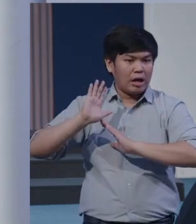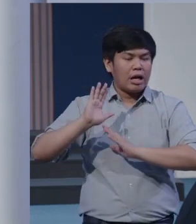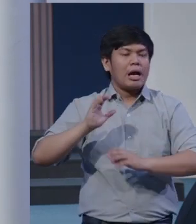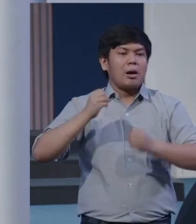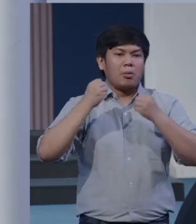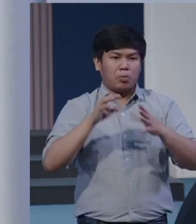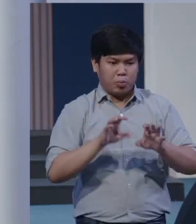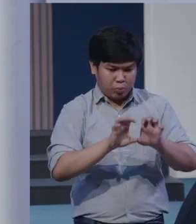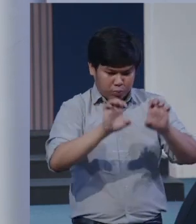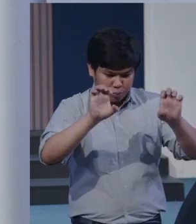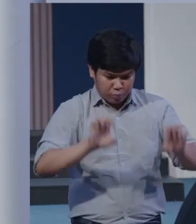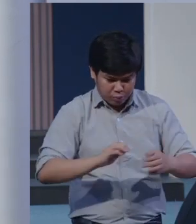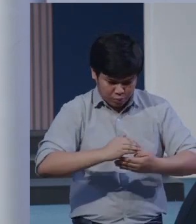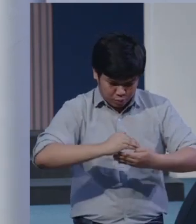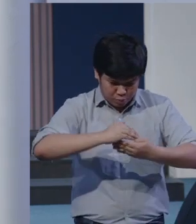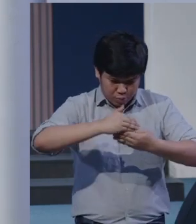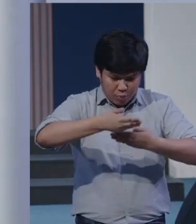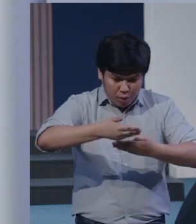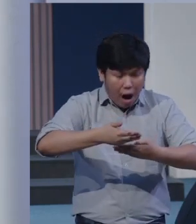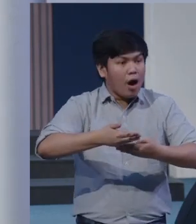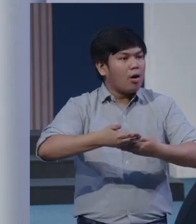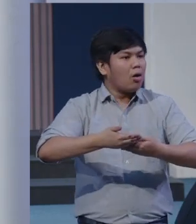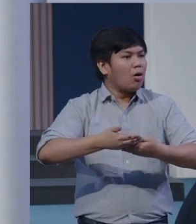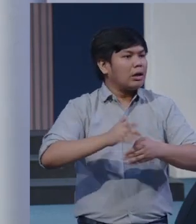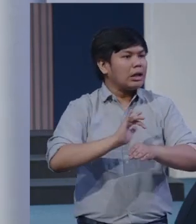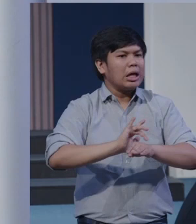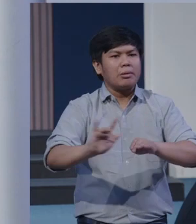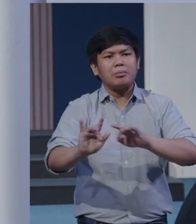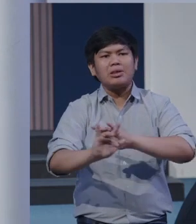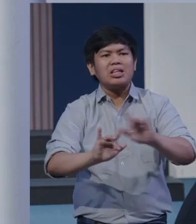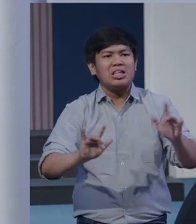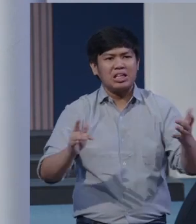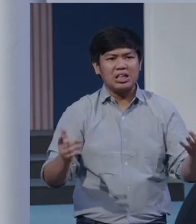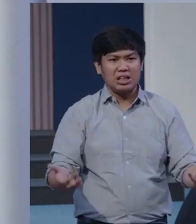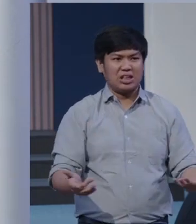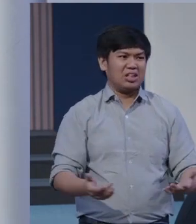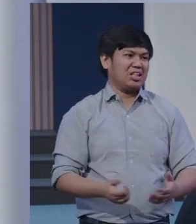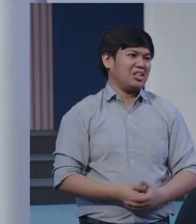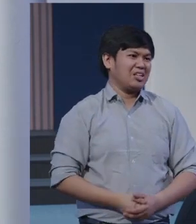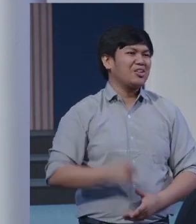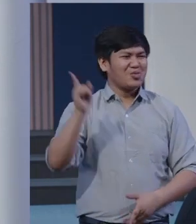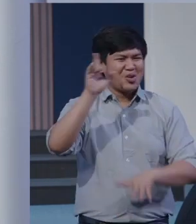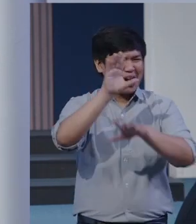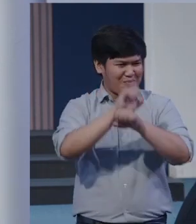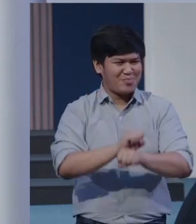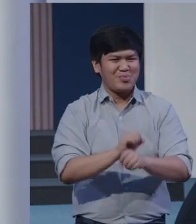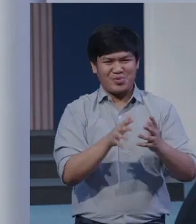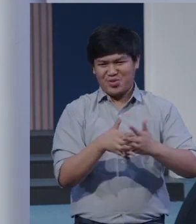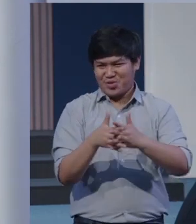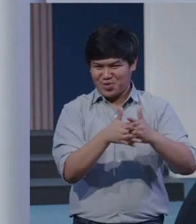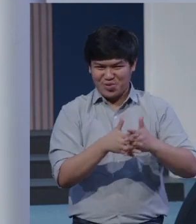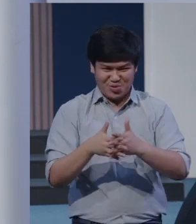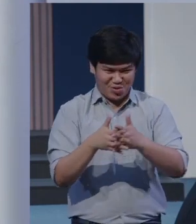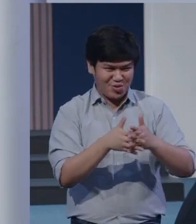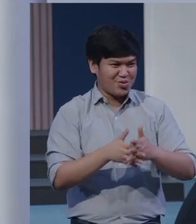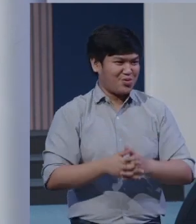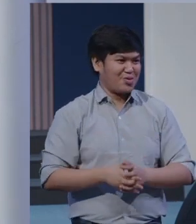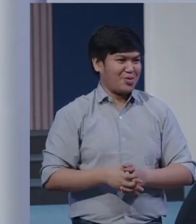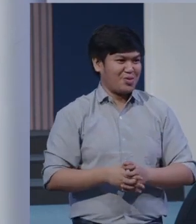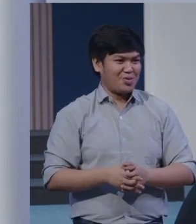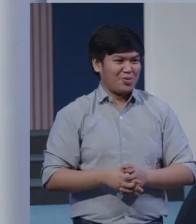na lahat So bakit ka nagpapadala ng teke sa mail pero yun ang